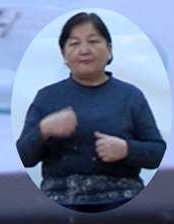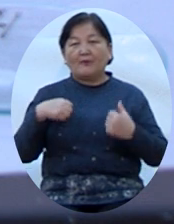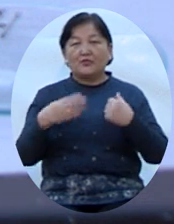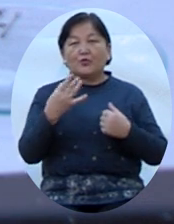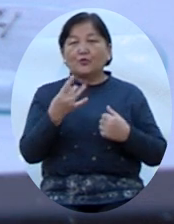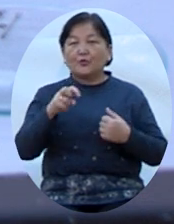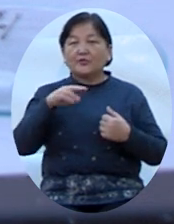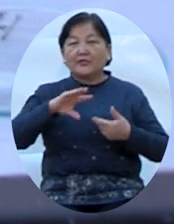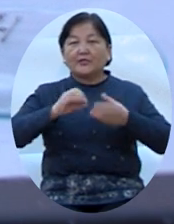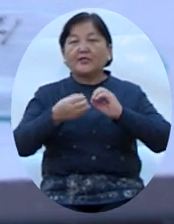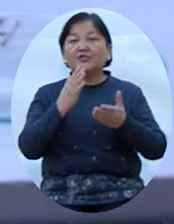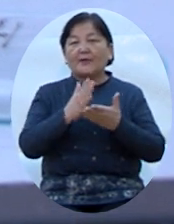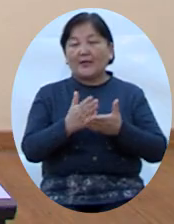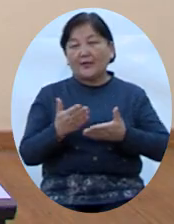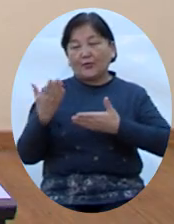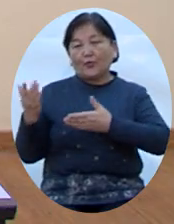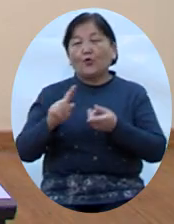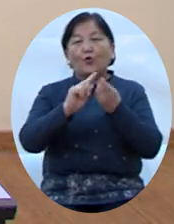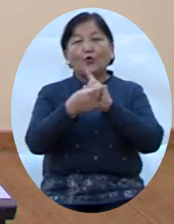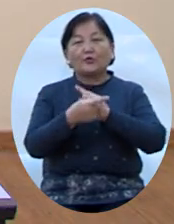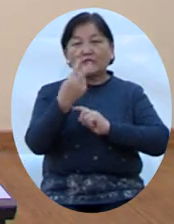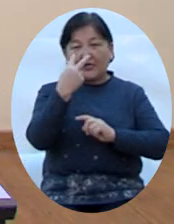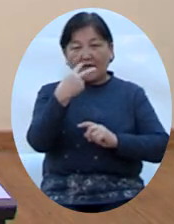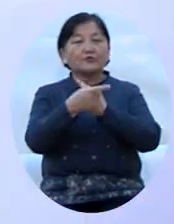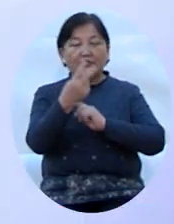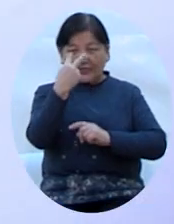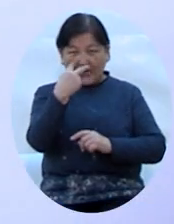За индикаторын өнгөний өөрчлөлтийг харвал